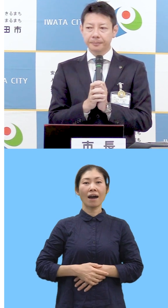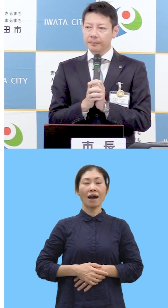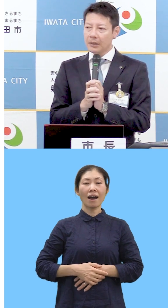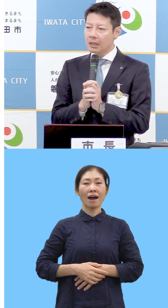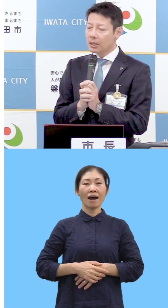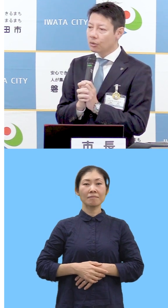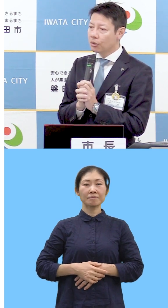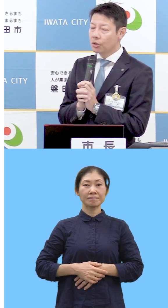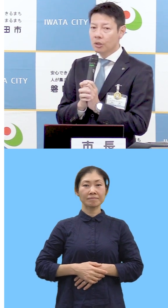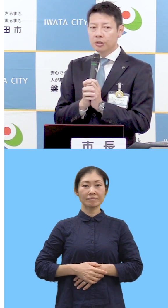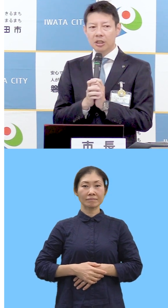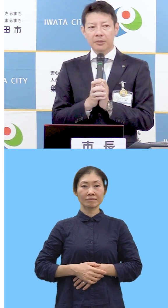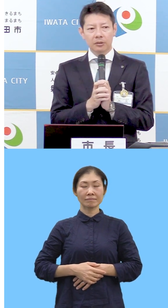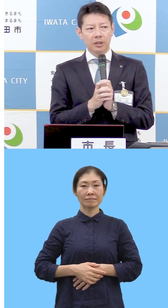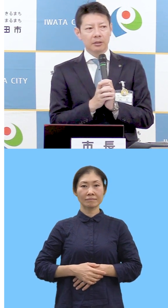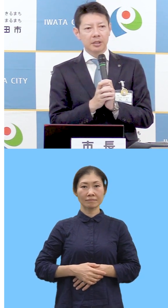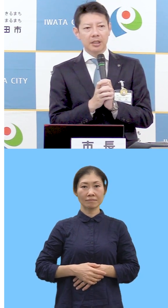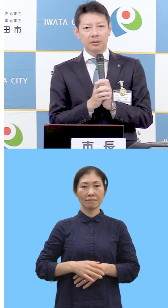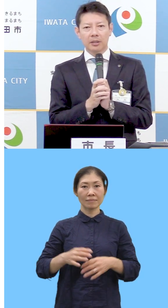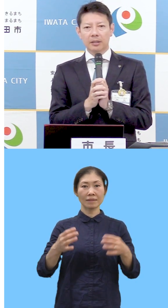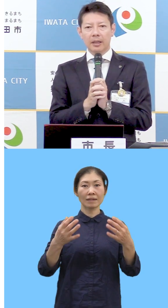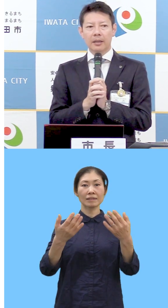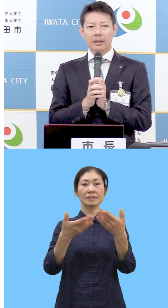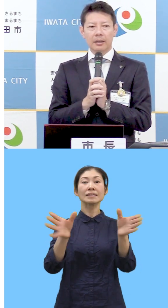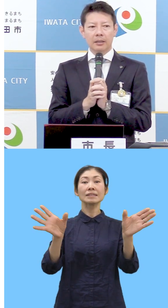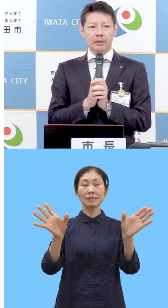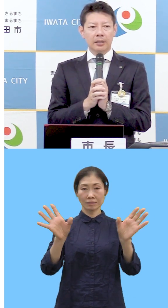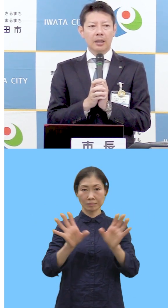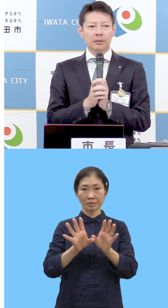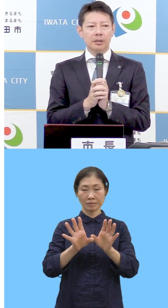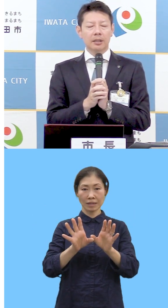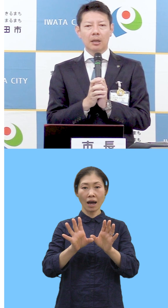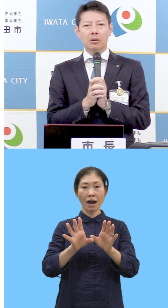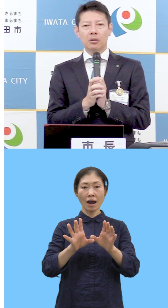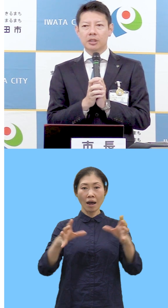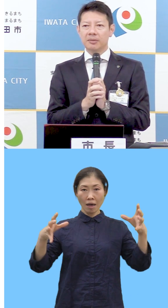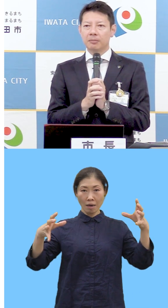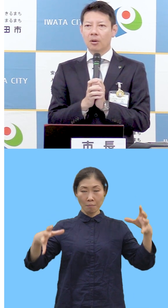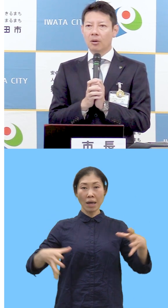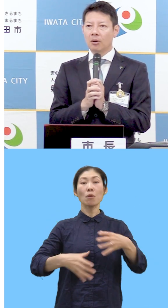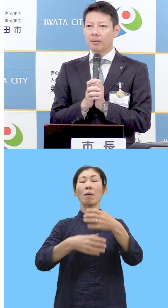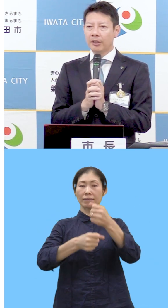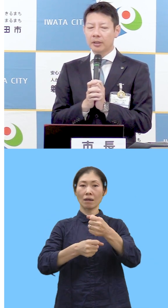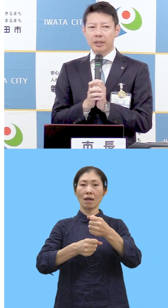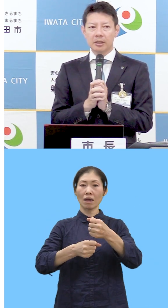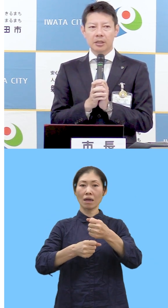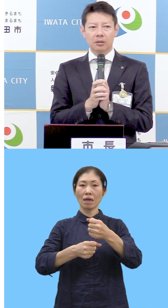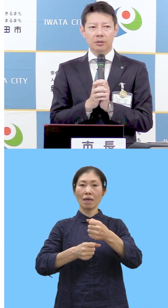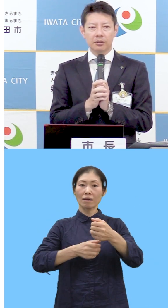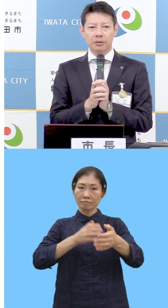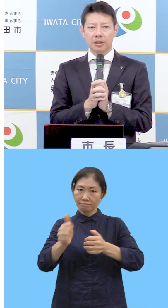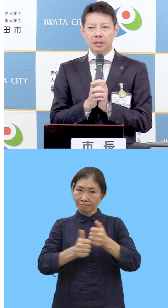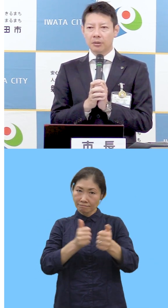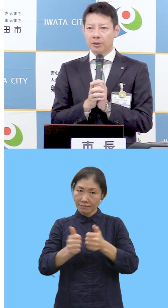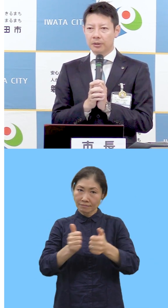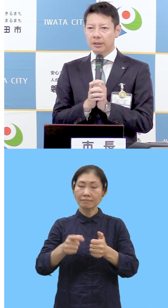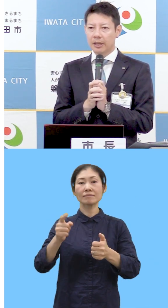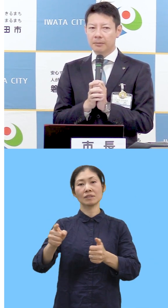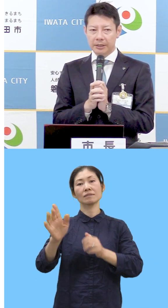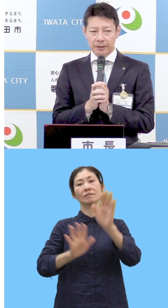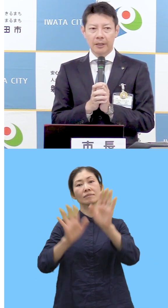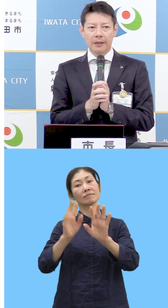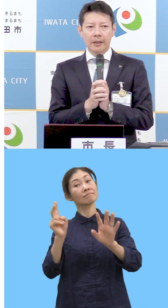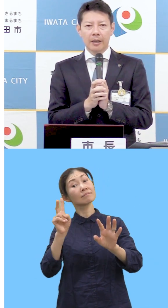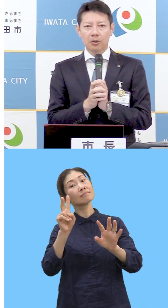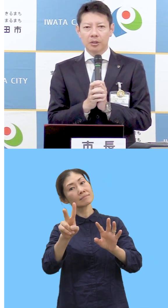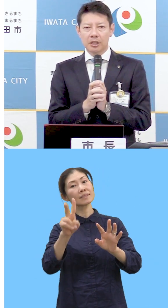で、チームがとにかく一丸となって戦う姿を市民も目の当たりにしたというふうに思っ